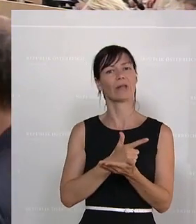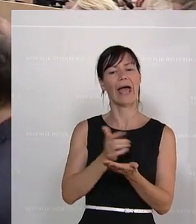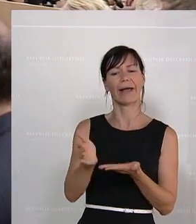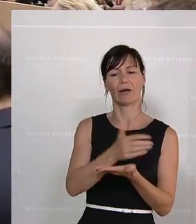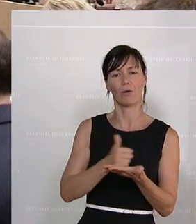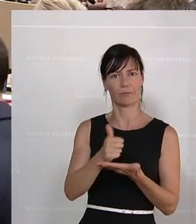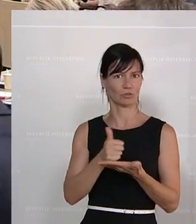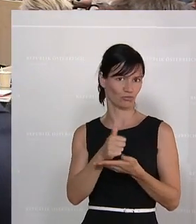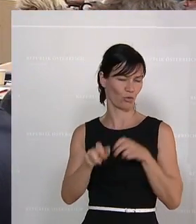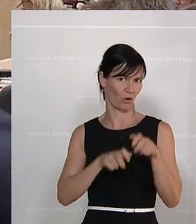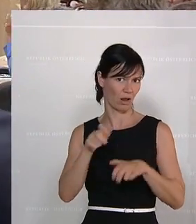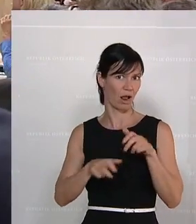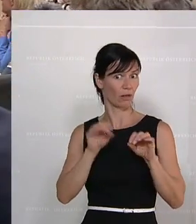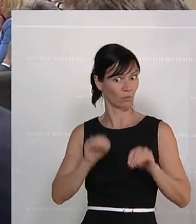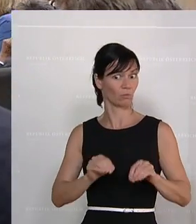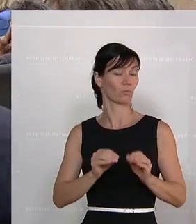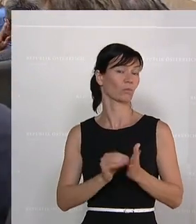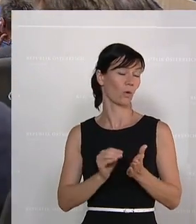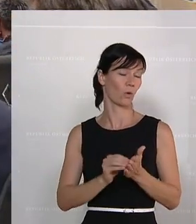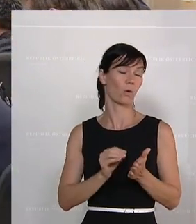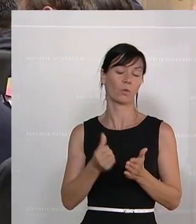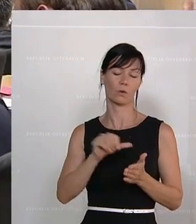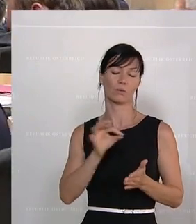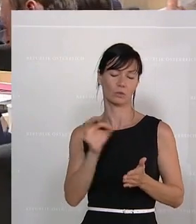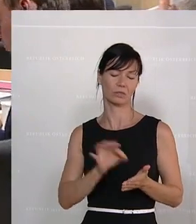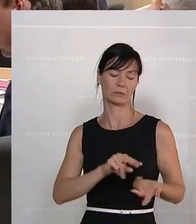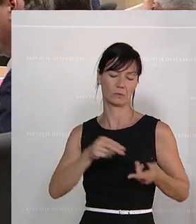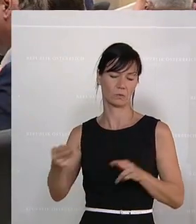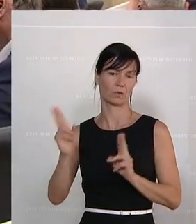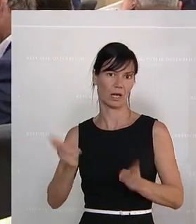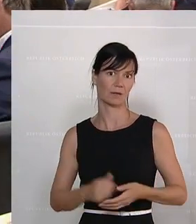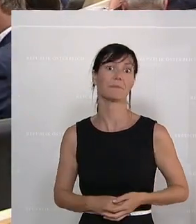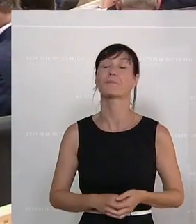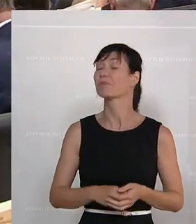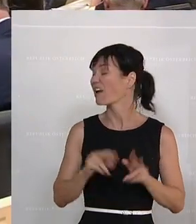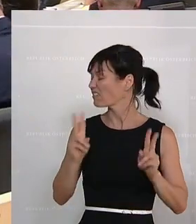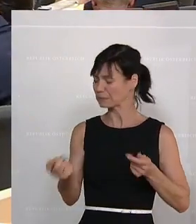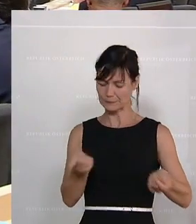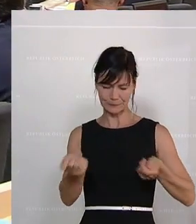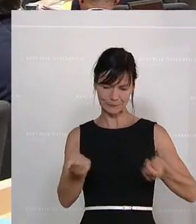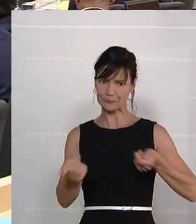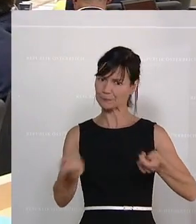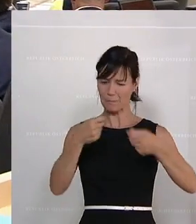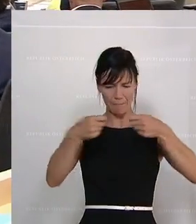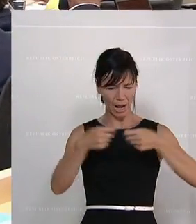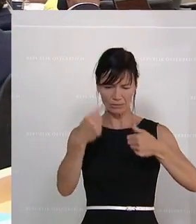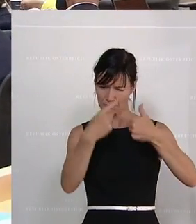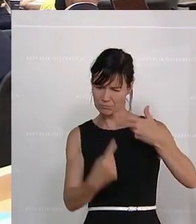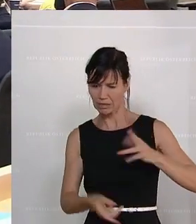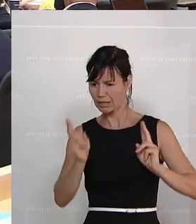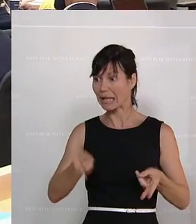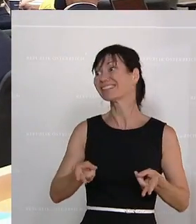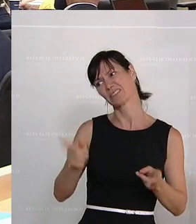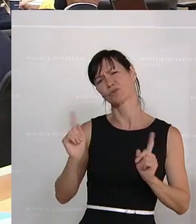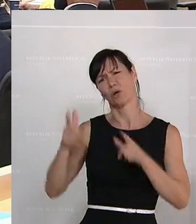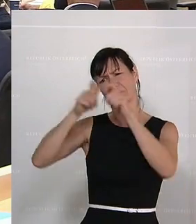werden das ist auch noch immer ein sozialer lenkt steuerungsmaßnahmen und insoferne insofern so etwas einmal mit den gesamten